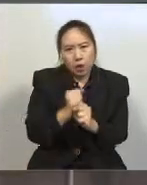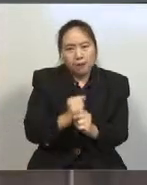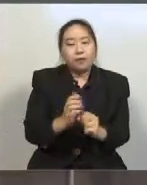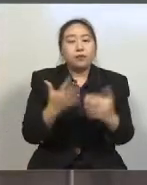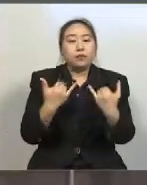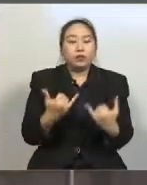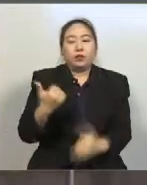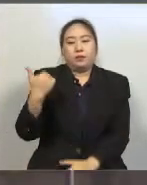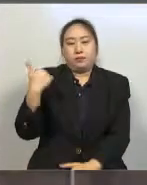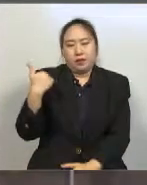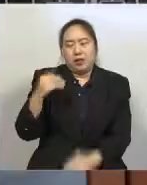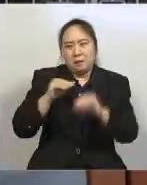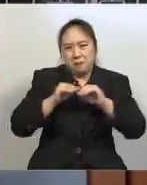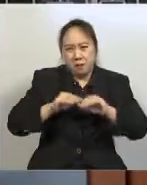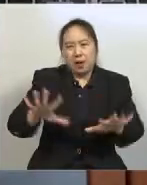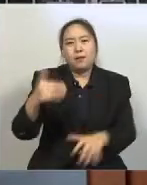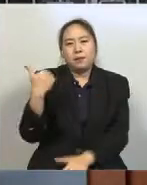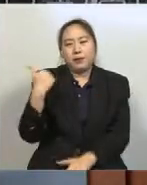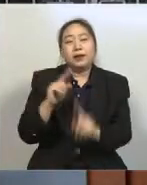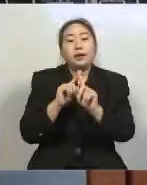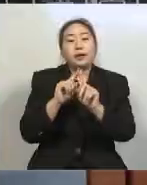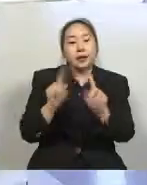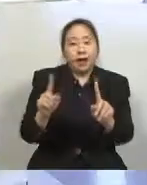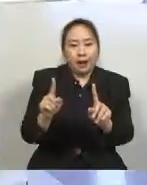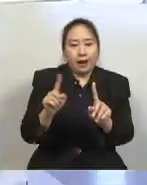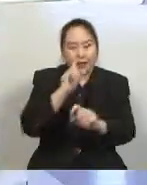ช่วงนี้จะมีการแพร่ระบาดเยอะแต่ว่าจริงๆแล้ว